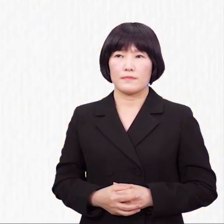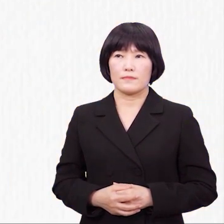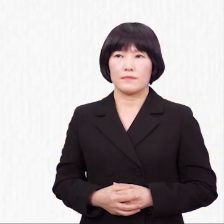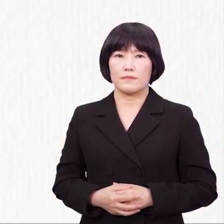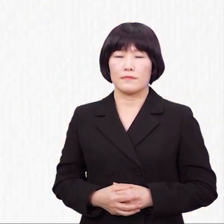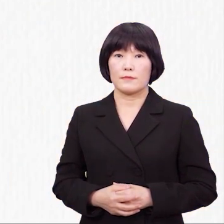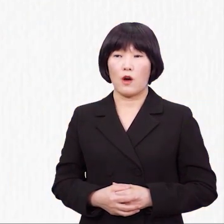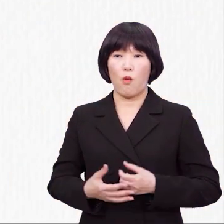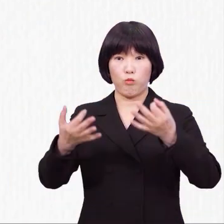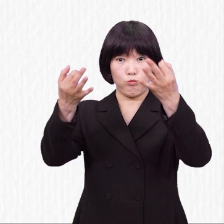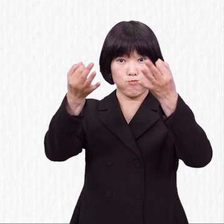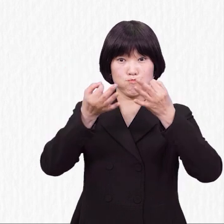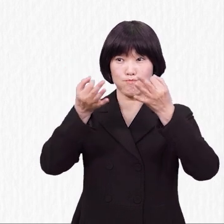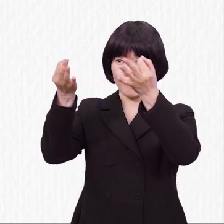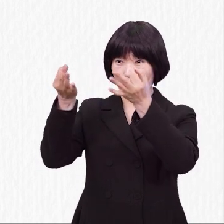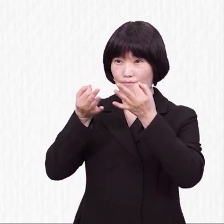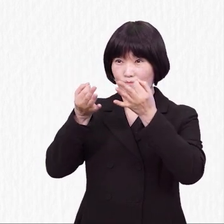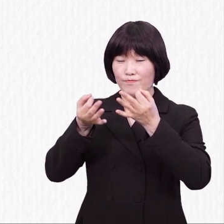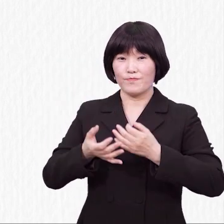모두 주목하세요.